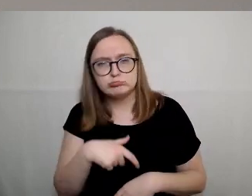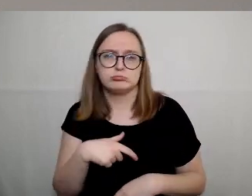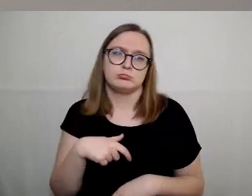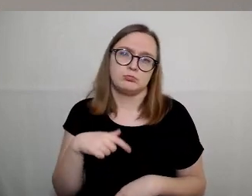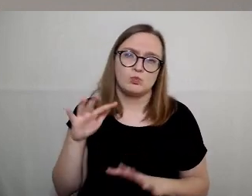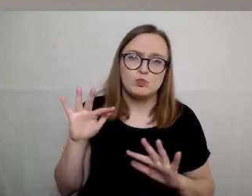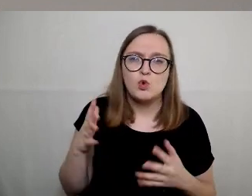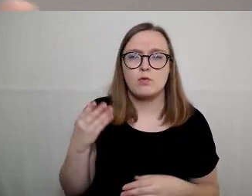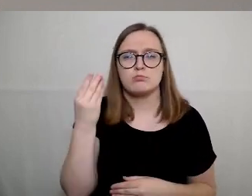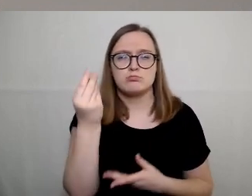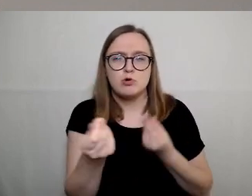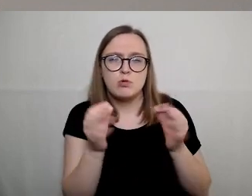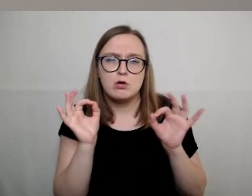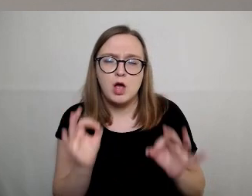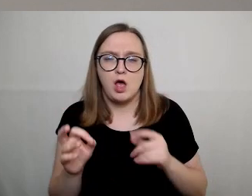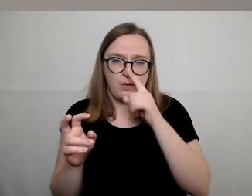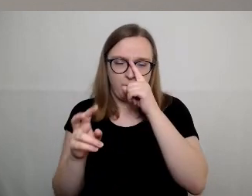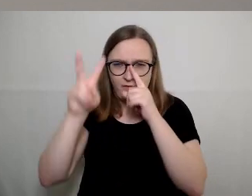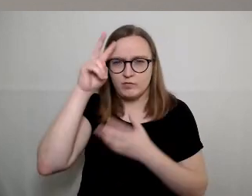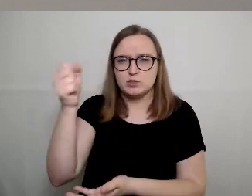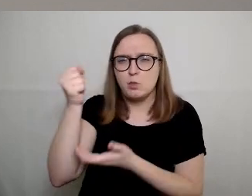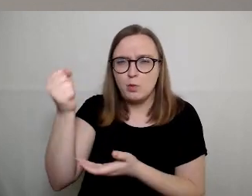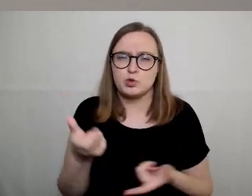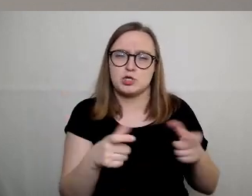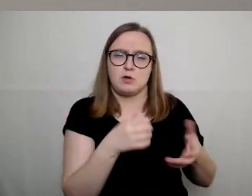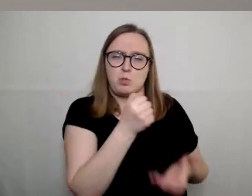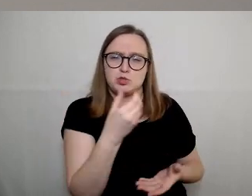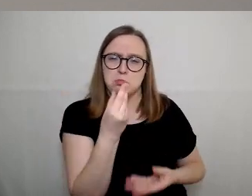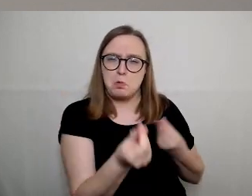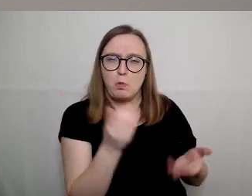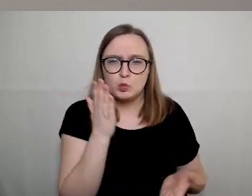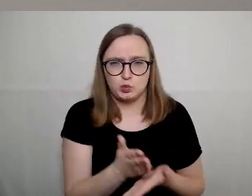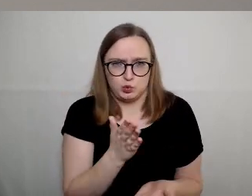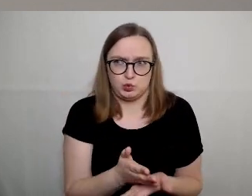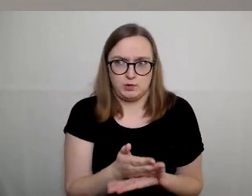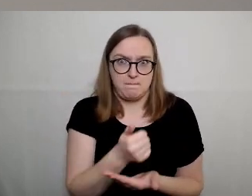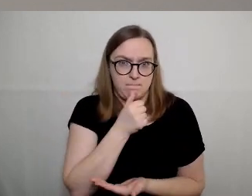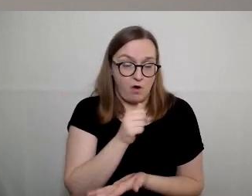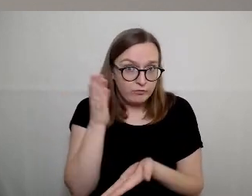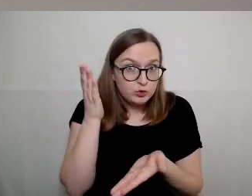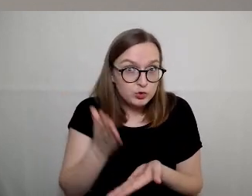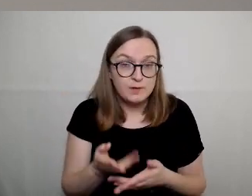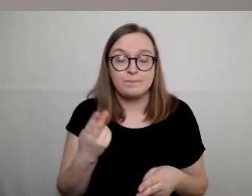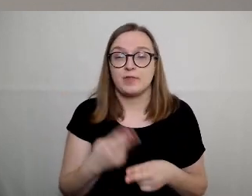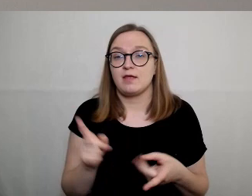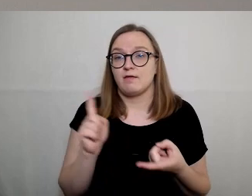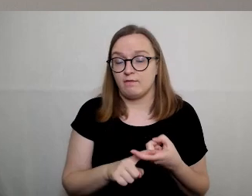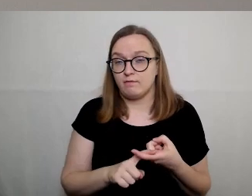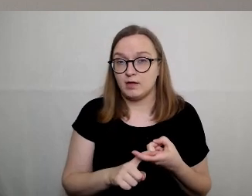mokus tiek į valstybės, tiek į savivaldybių biudžetus. Tai manau, kad kaip sinergija, jinai yra